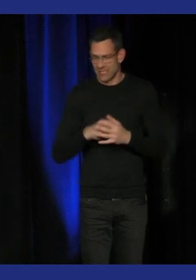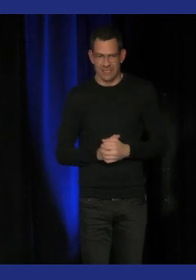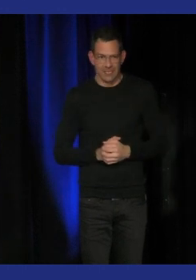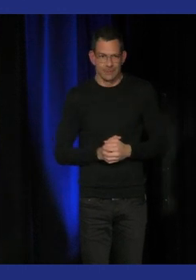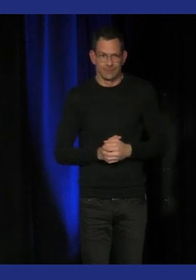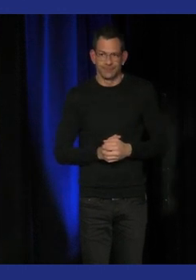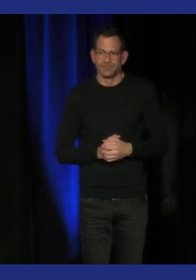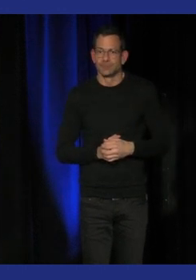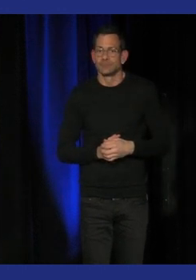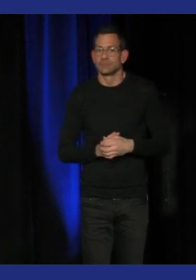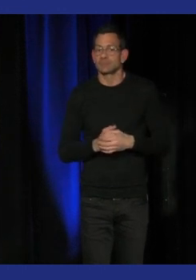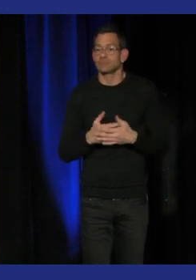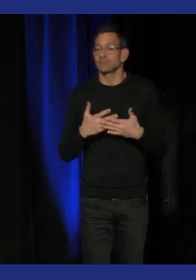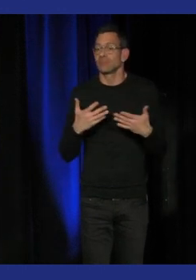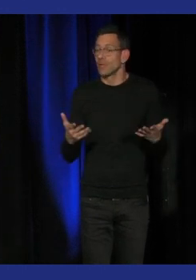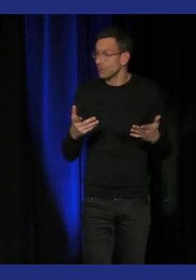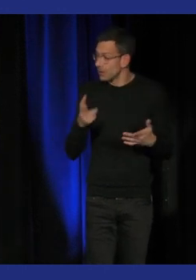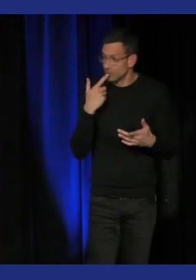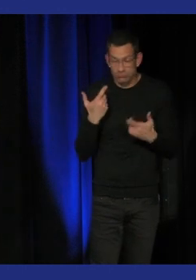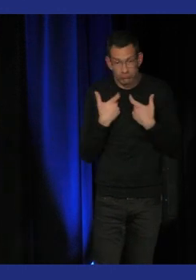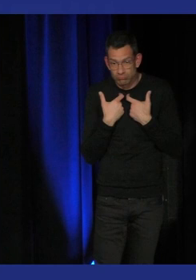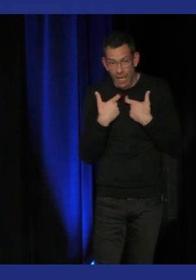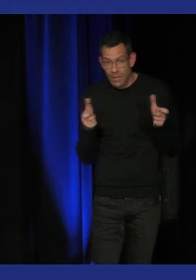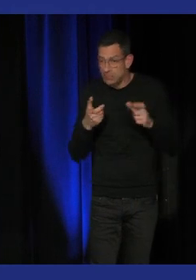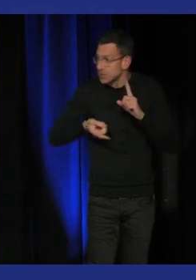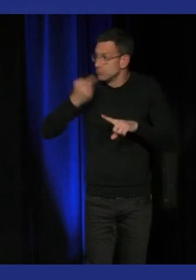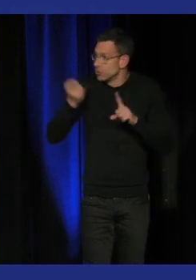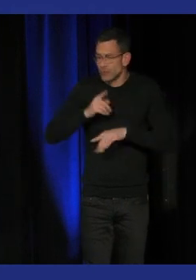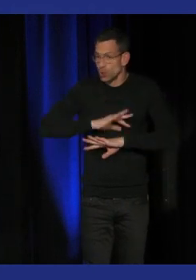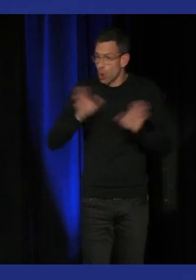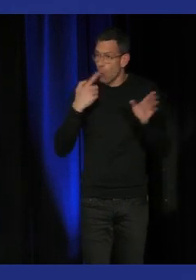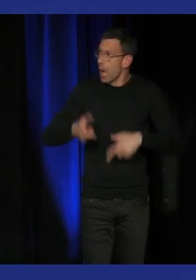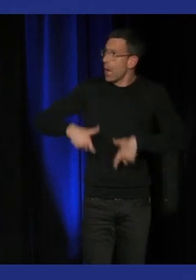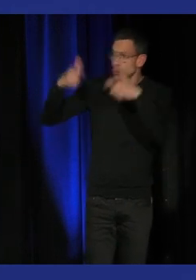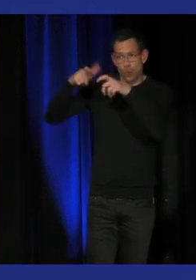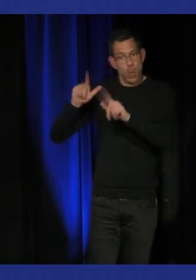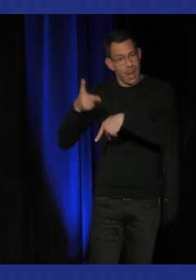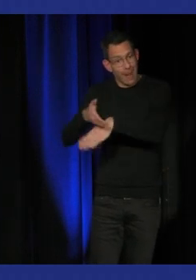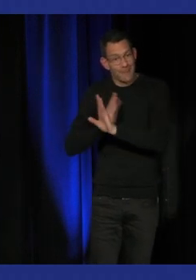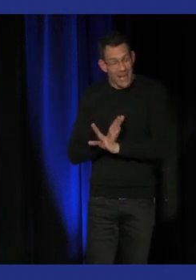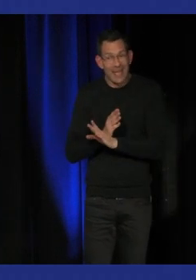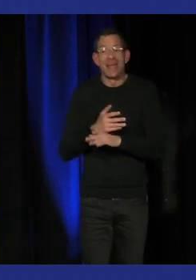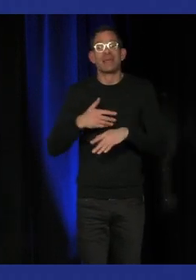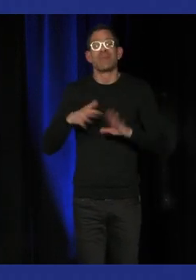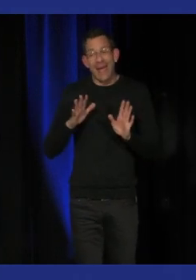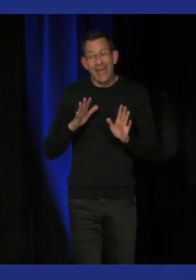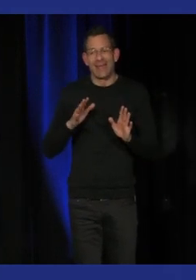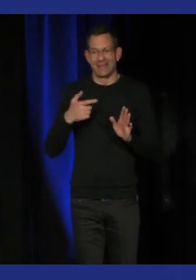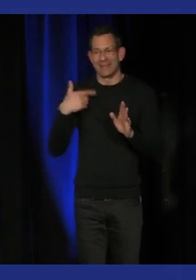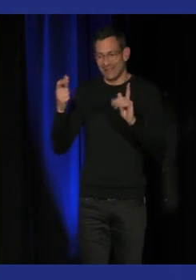complètement dans une accessibilité spécifique dans le sens où on a bien prévu des ascenseurs. Mais les ascenseurs qui ont été